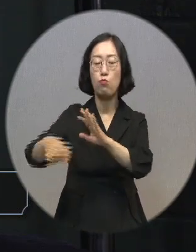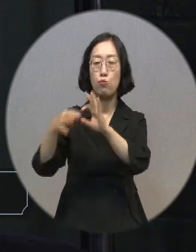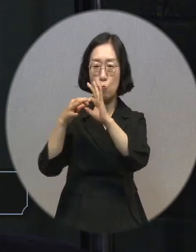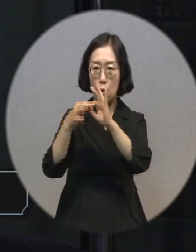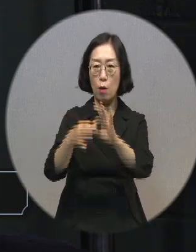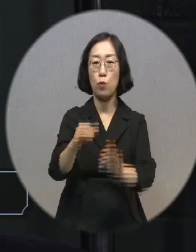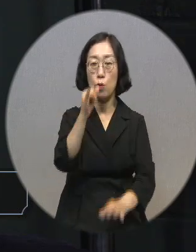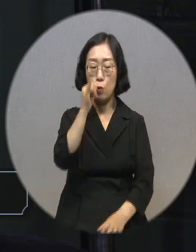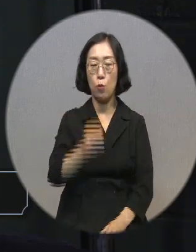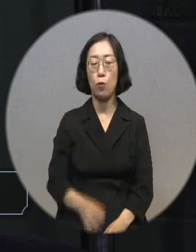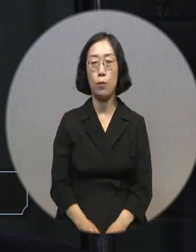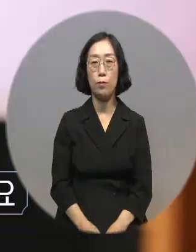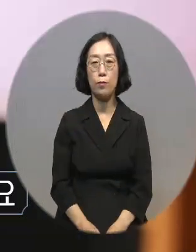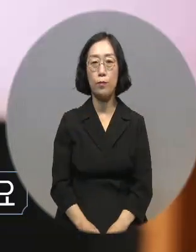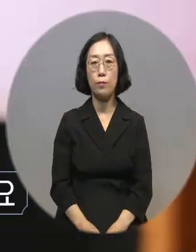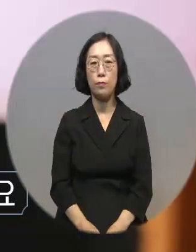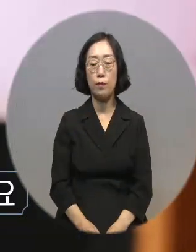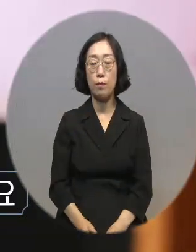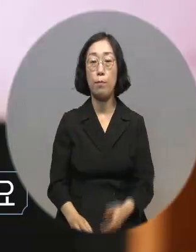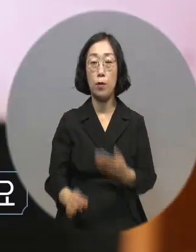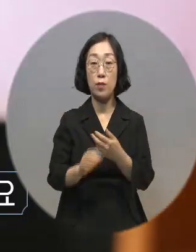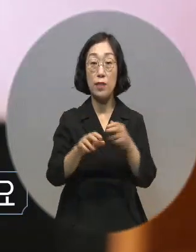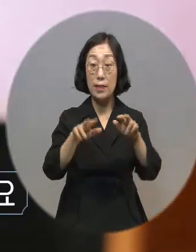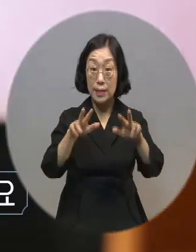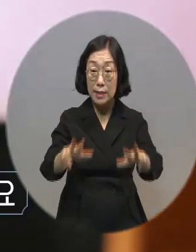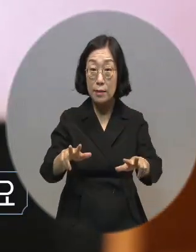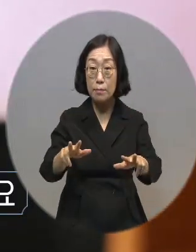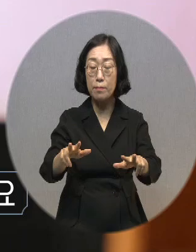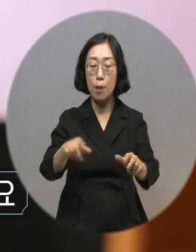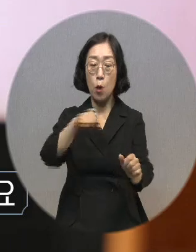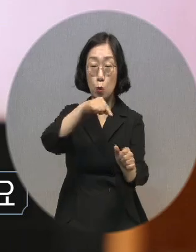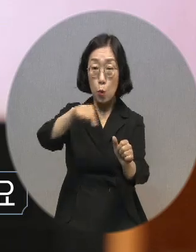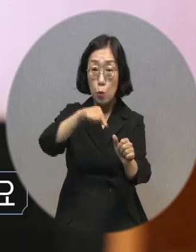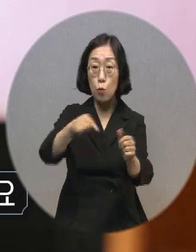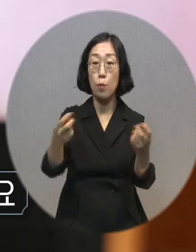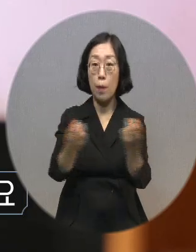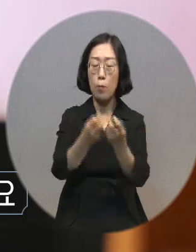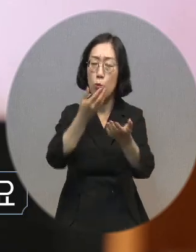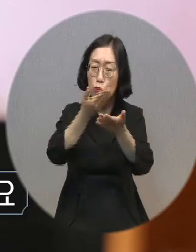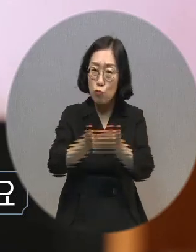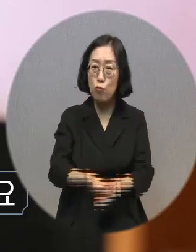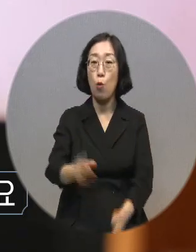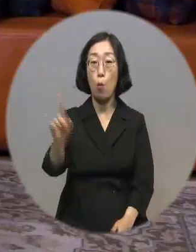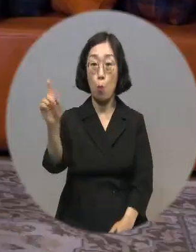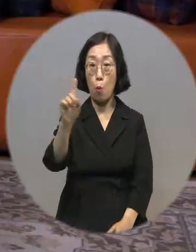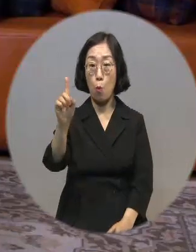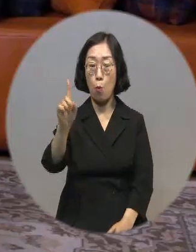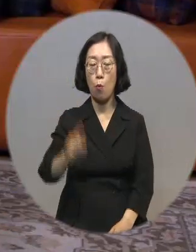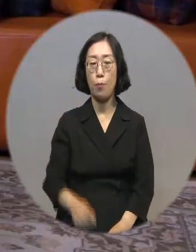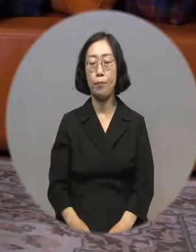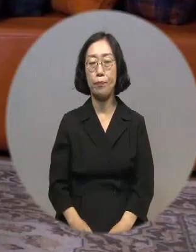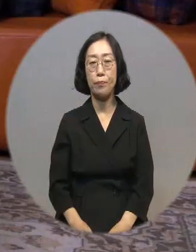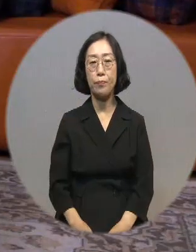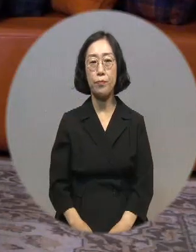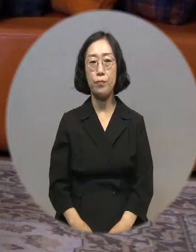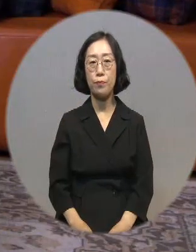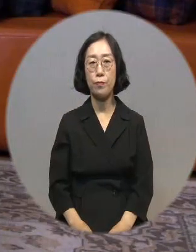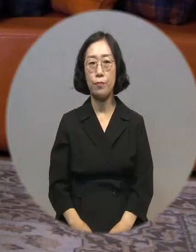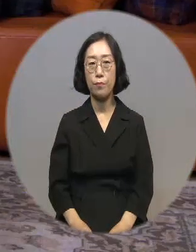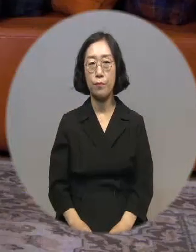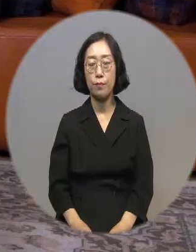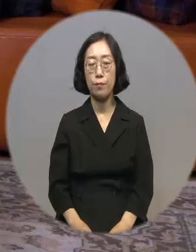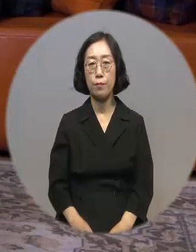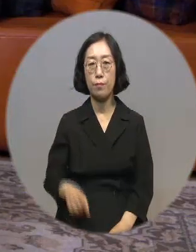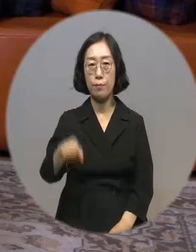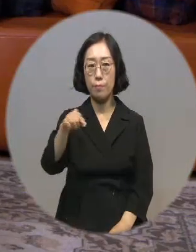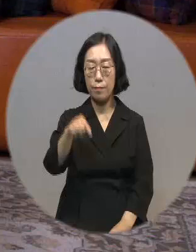있다라고 말씀드릴 수 있고요. 그렇다면 지금의 전략은 뭐냐 이렇게 질문하시는 것 같아요. 일단은 매체